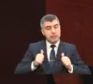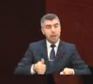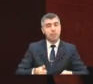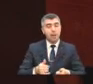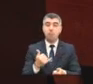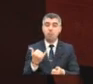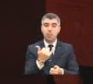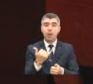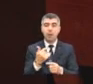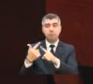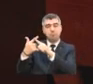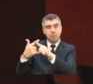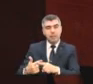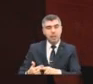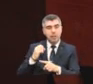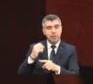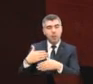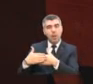من أجل تقريب الخدمات الصحية في